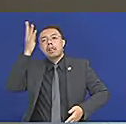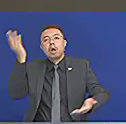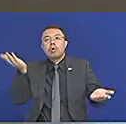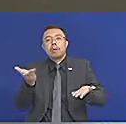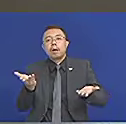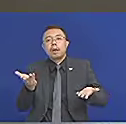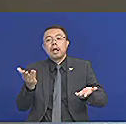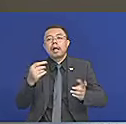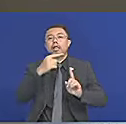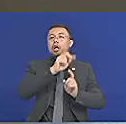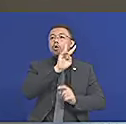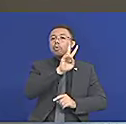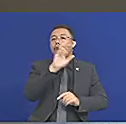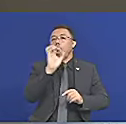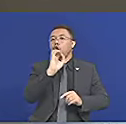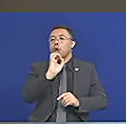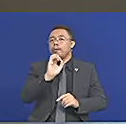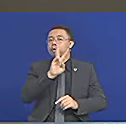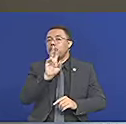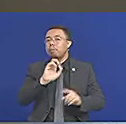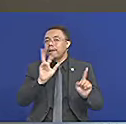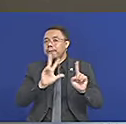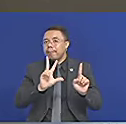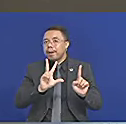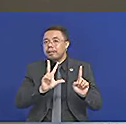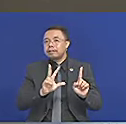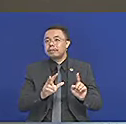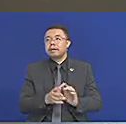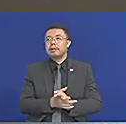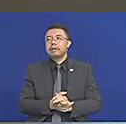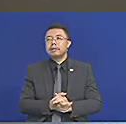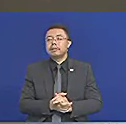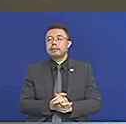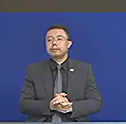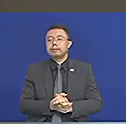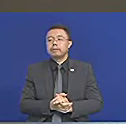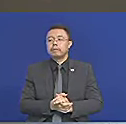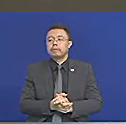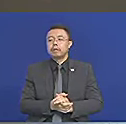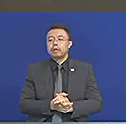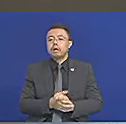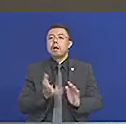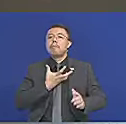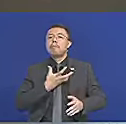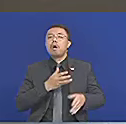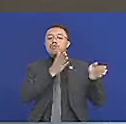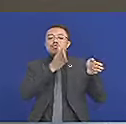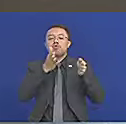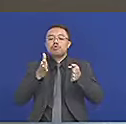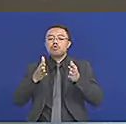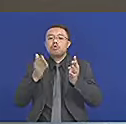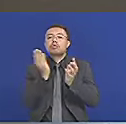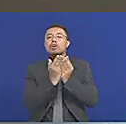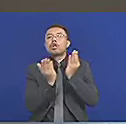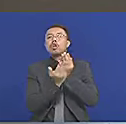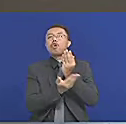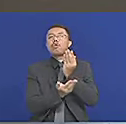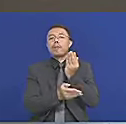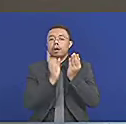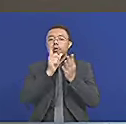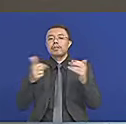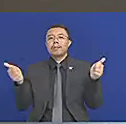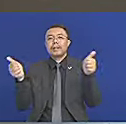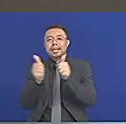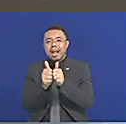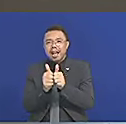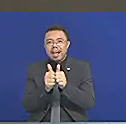sejak 2 Oktober 2018. Hendak mengurus dokumen guna perkawinannya di